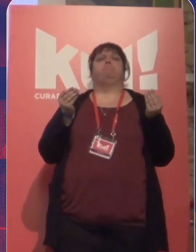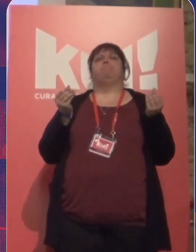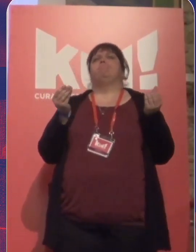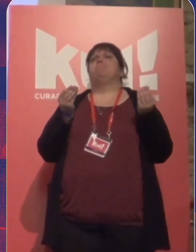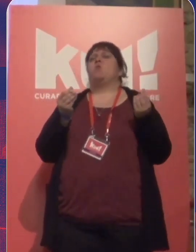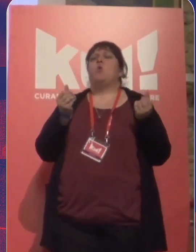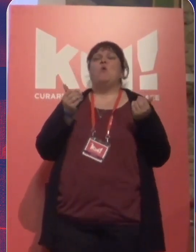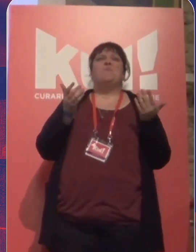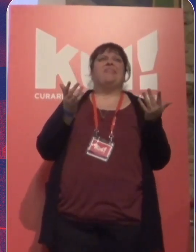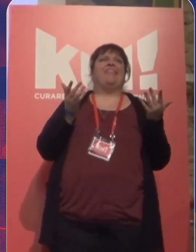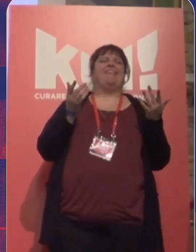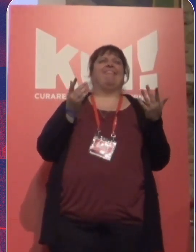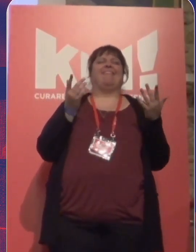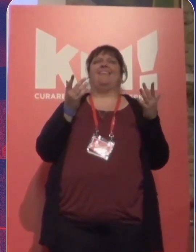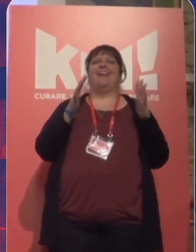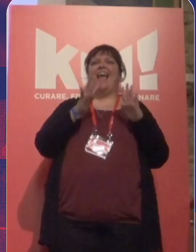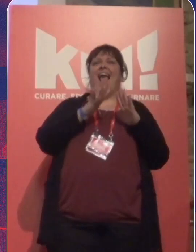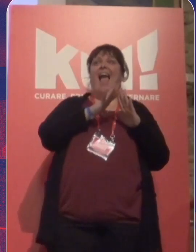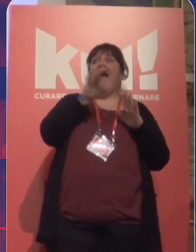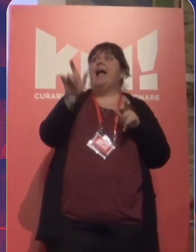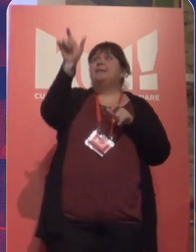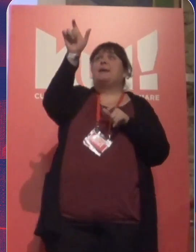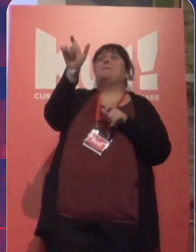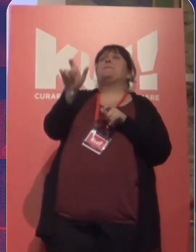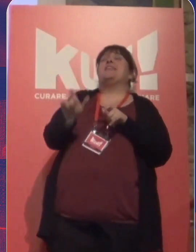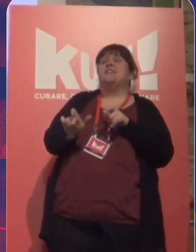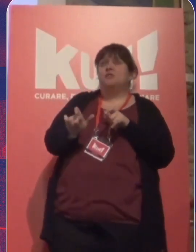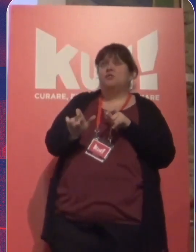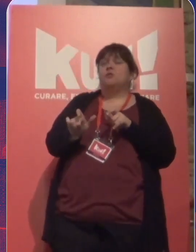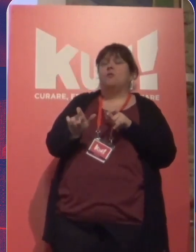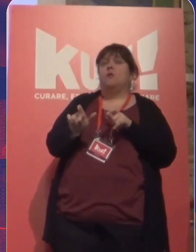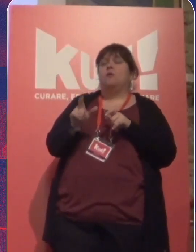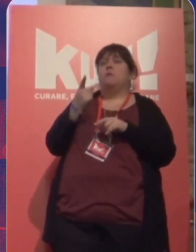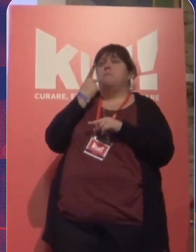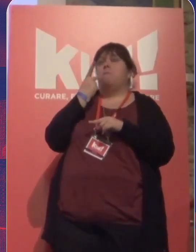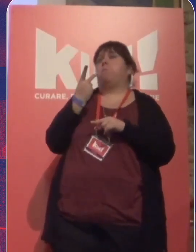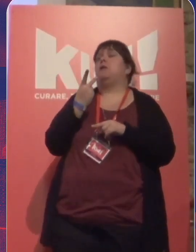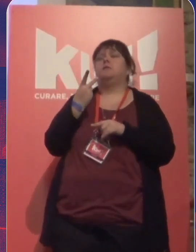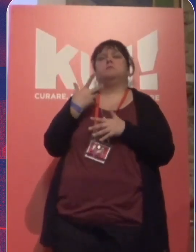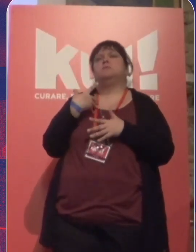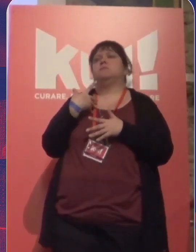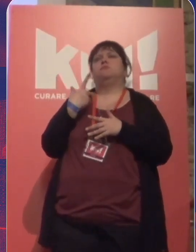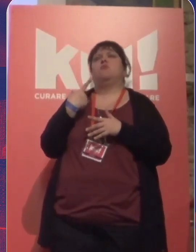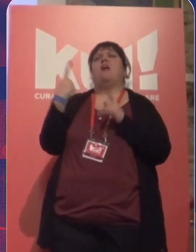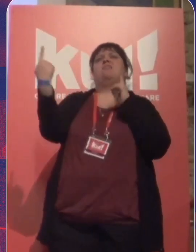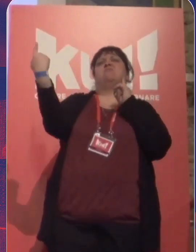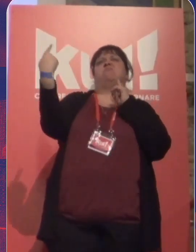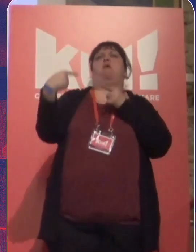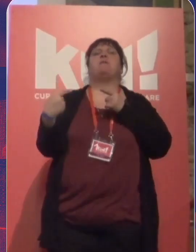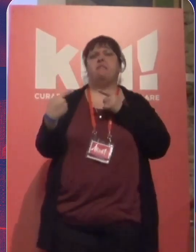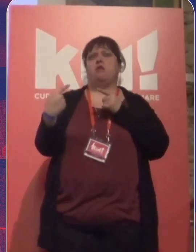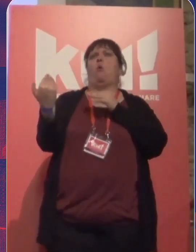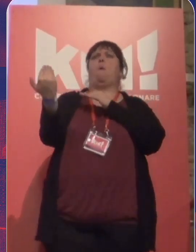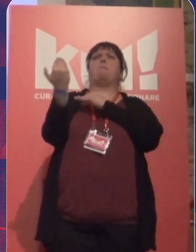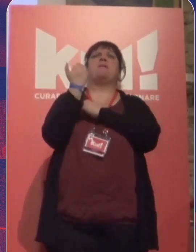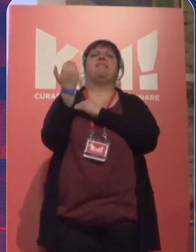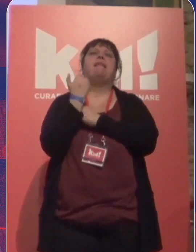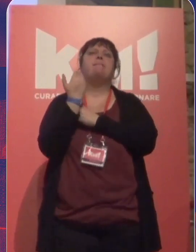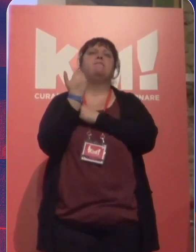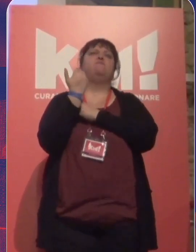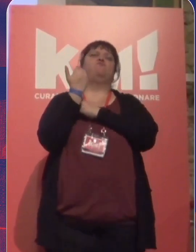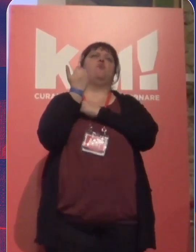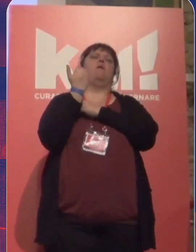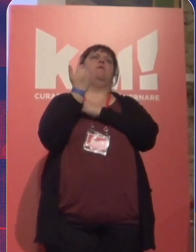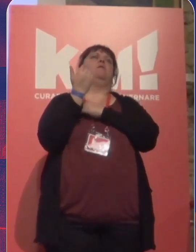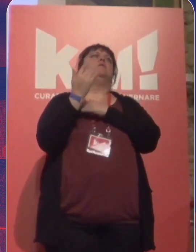dell'altro ostile dell'altro come minaccia dall'immagine dell'altro come luogo socialmente affidabile